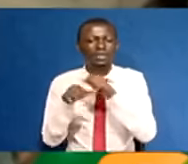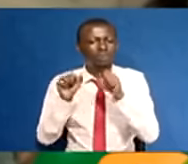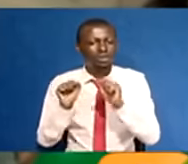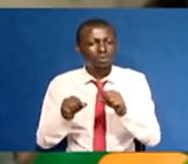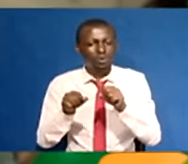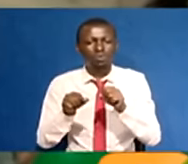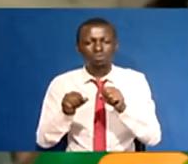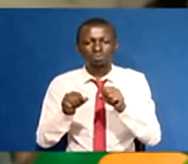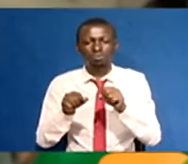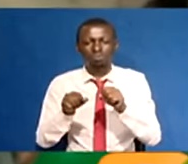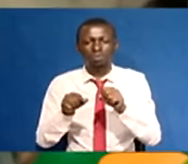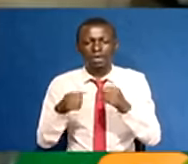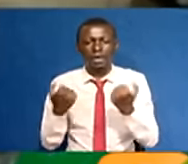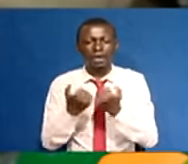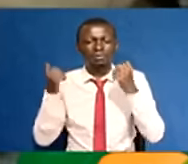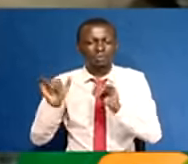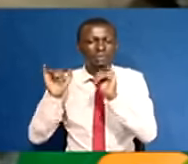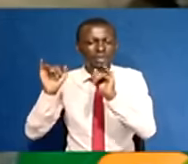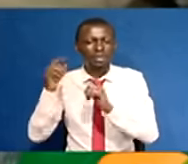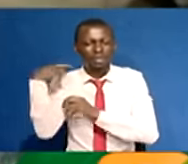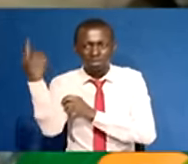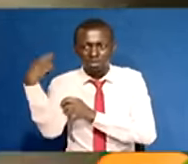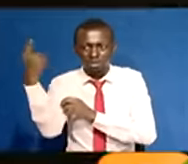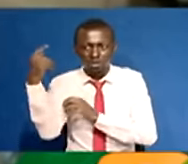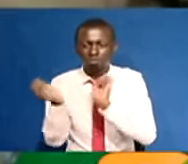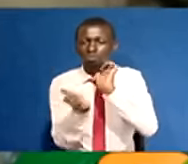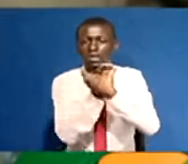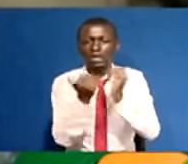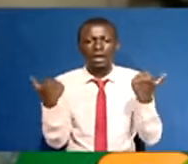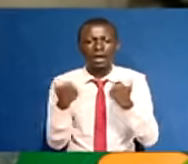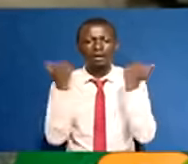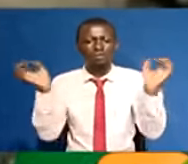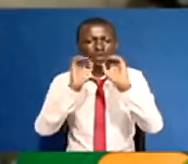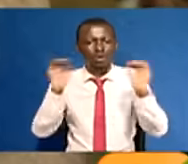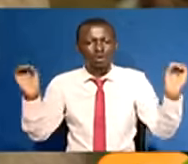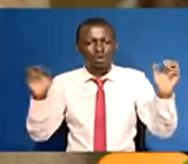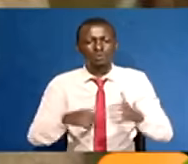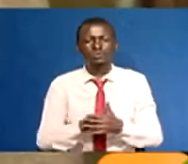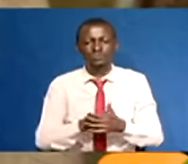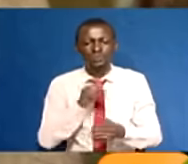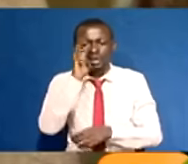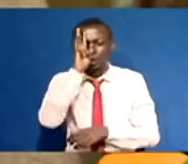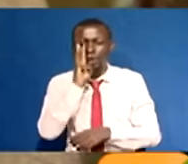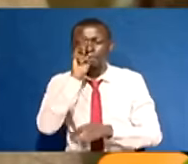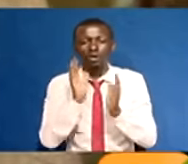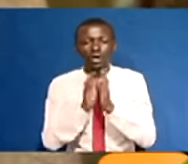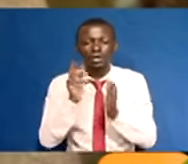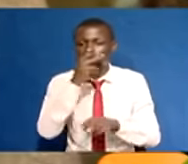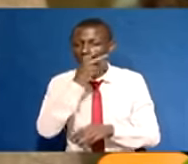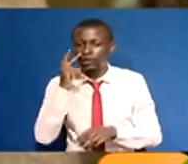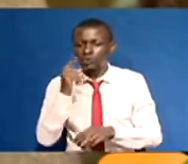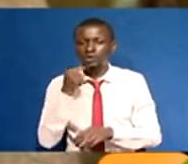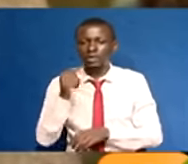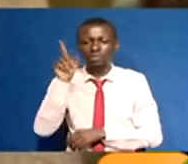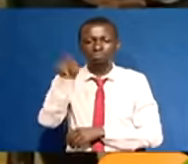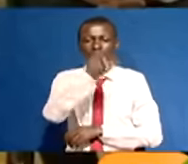down, prompting him to remain aboard the chopper to avoid arrest. Azimio leaders Eugene Wamalwa and Kalonzo Musyoka castigated